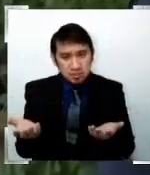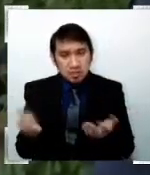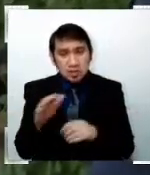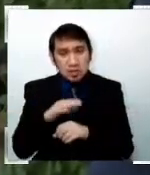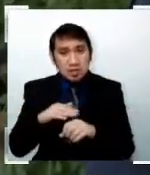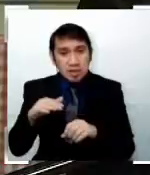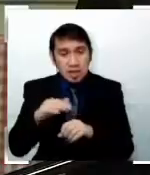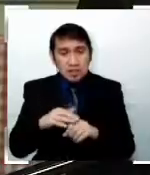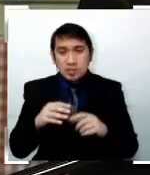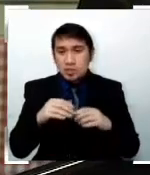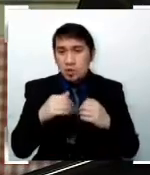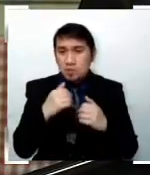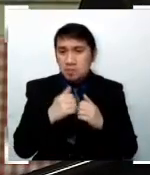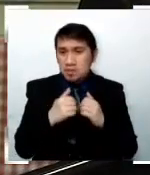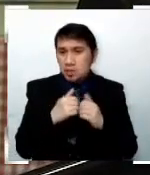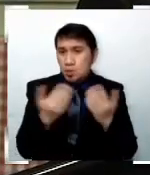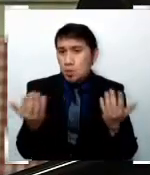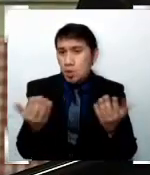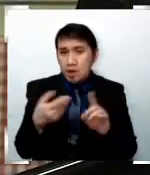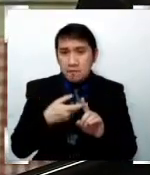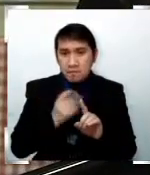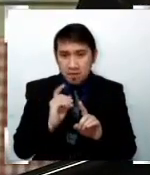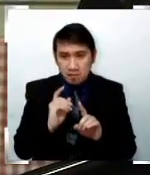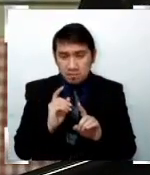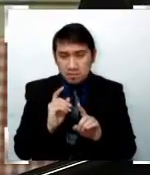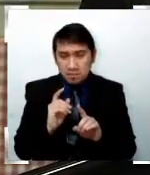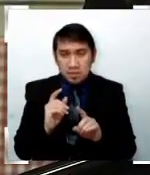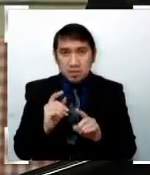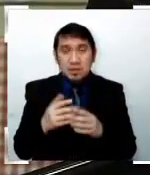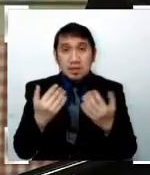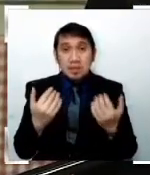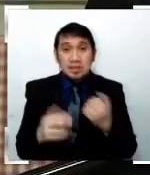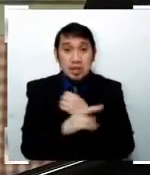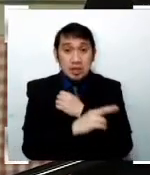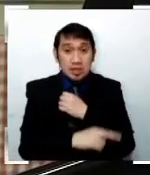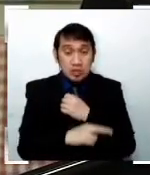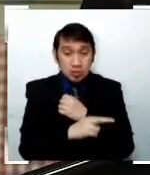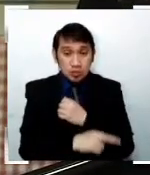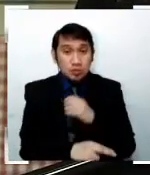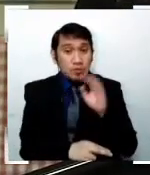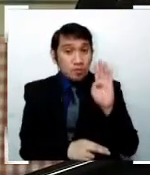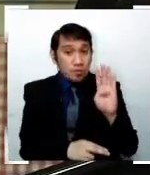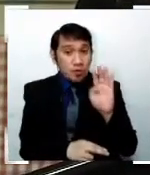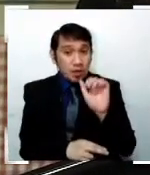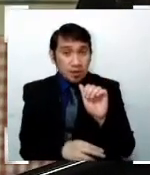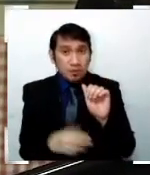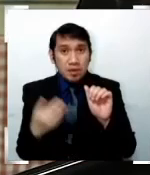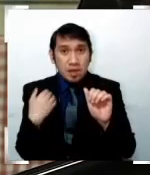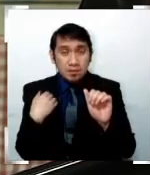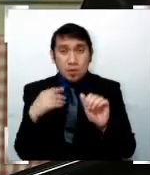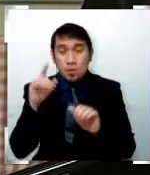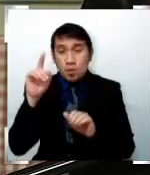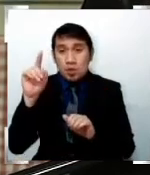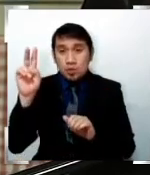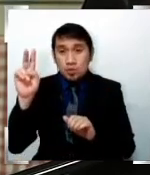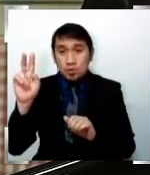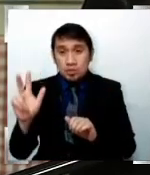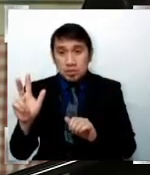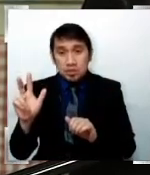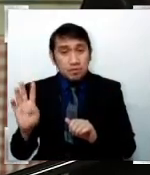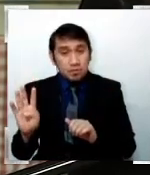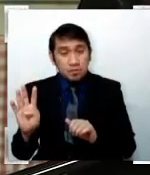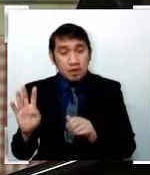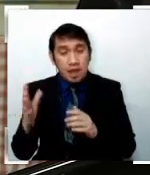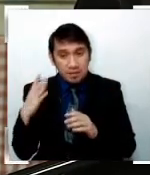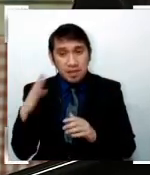magmumula ang supply. Tinamaan ng yung Region 4A, meron ka pang 1, 2, 3, tsaka 5 na panggagalingan ng vegetables.